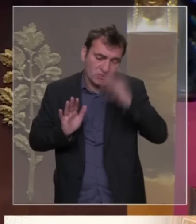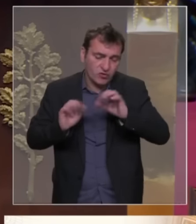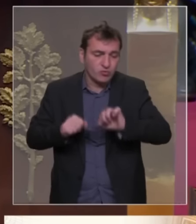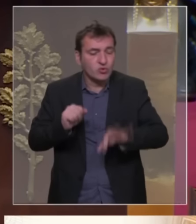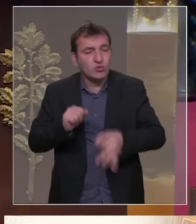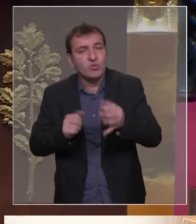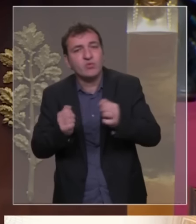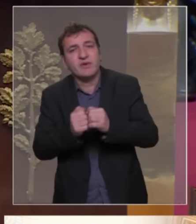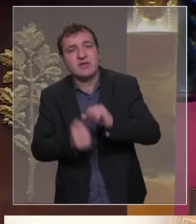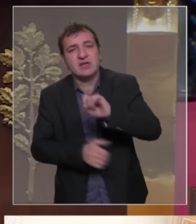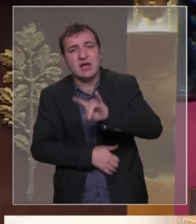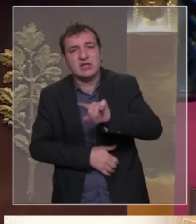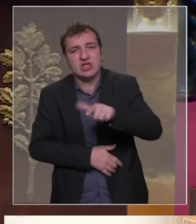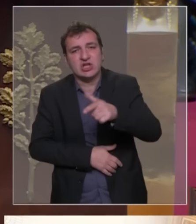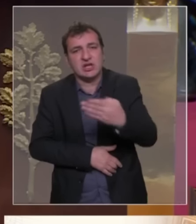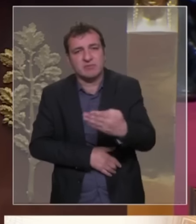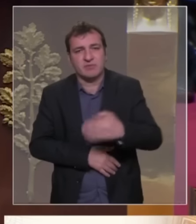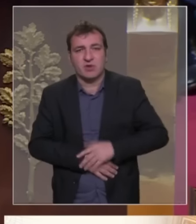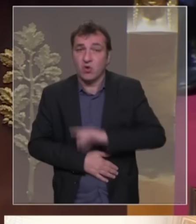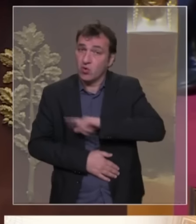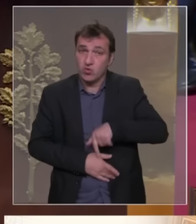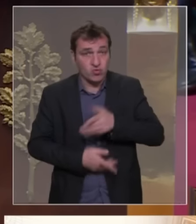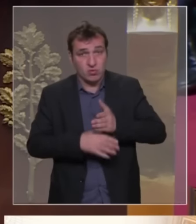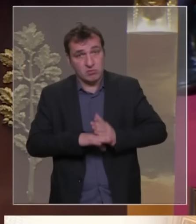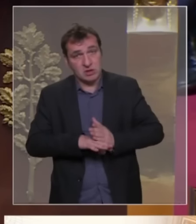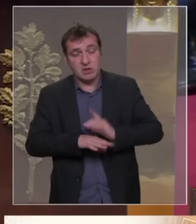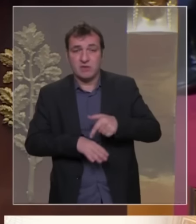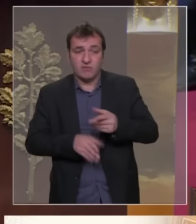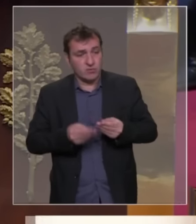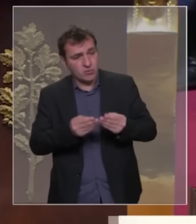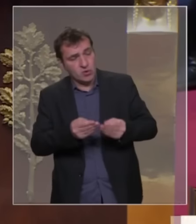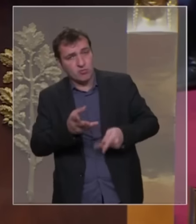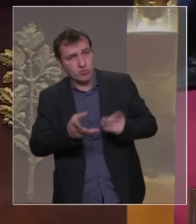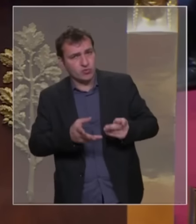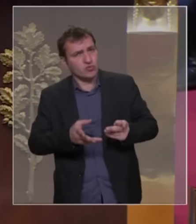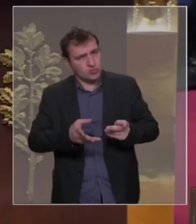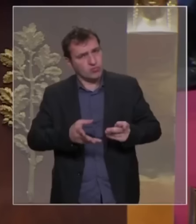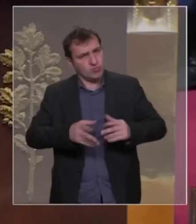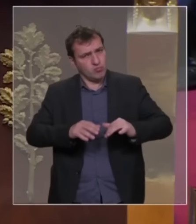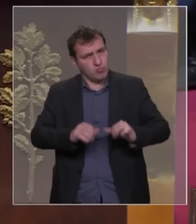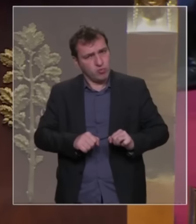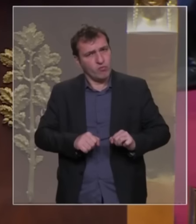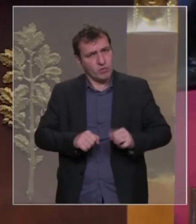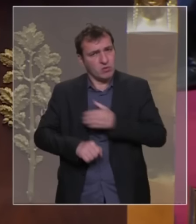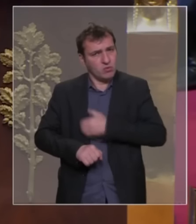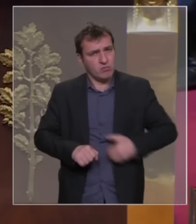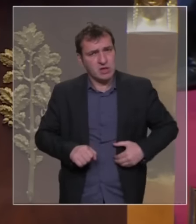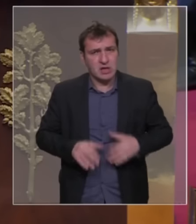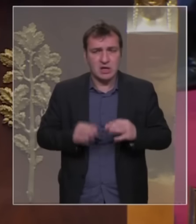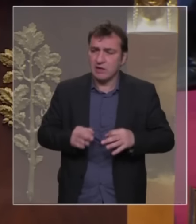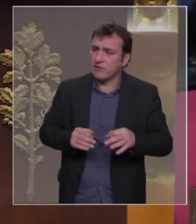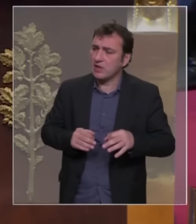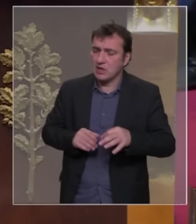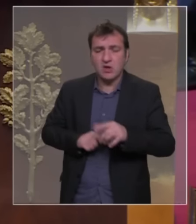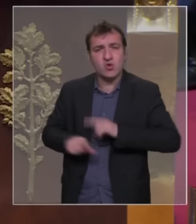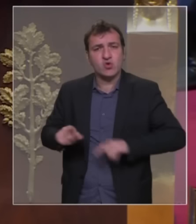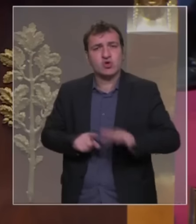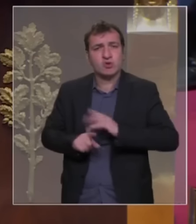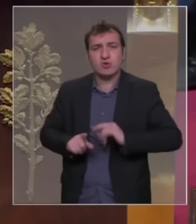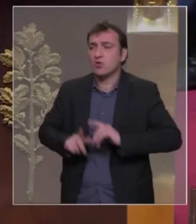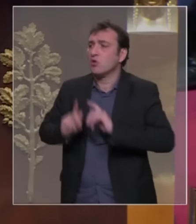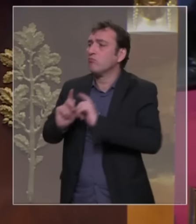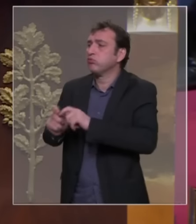et nous y sommes prêts. Il faut également donner plus de pouvoir aux maires dans l'attribution et la priorisation des logements sociaux sur leur territoire.